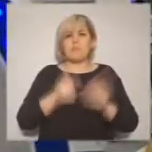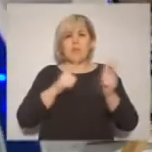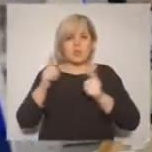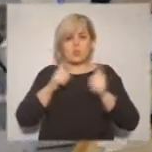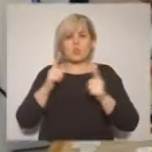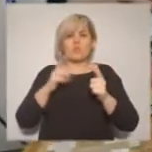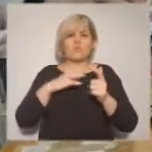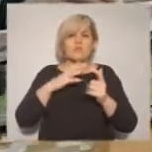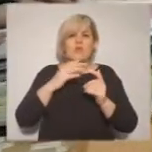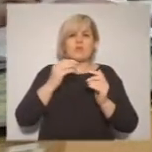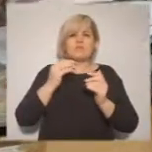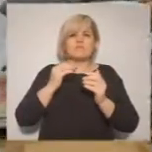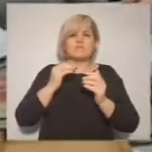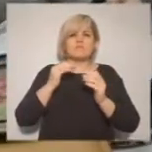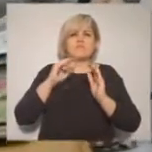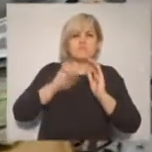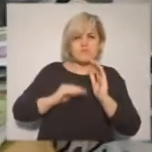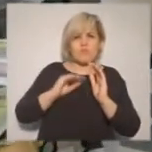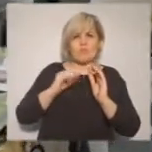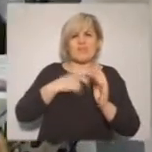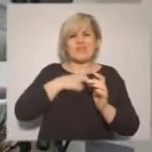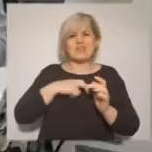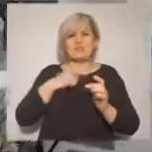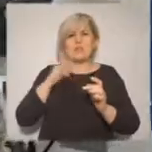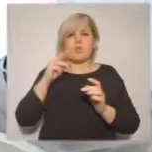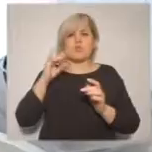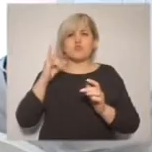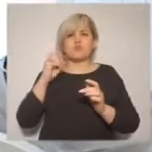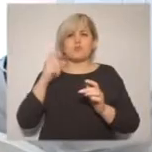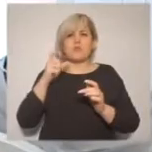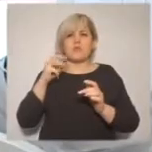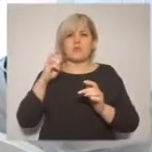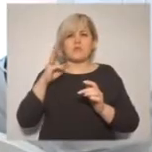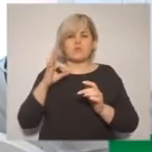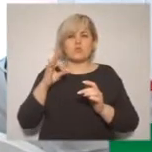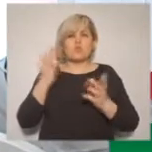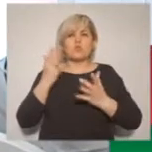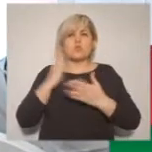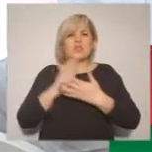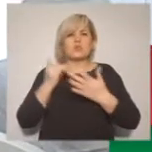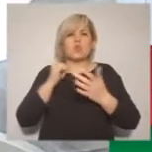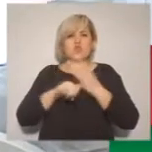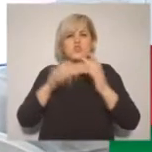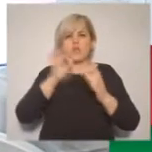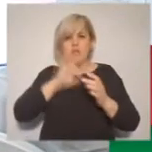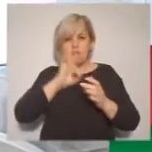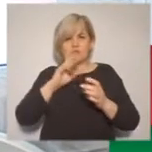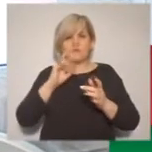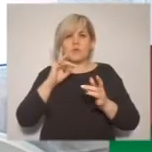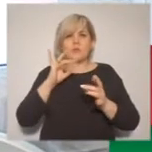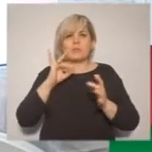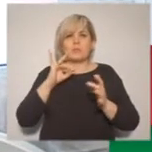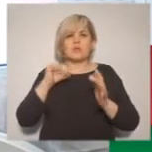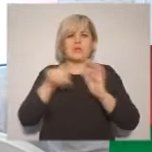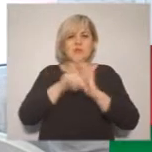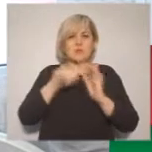снижает риск побочных эффектов, которые есть у каждого лекарства. При гибели гельминтов в протоках, они же в протоках находятся,